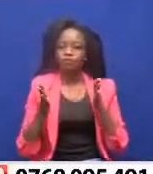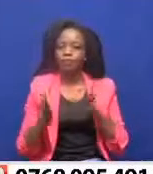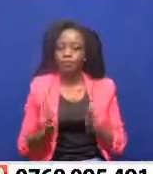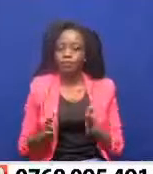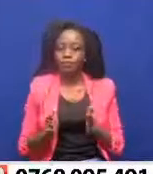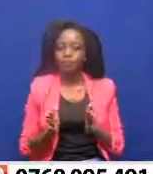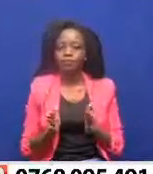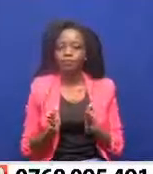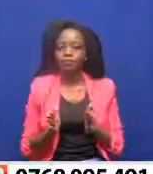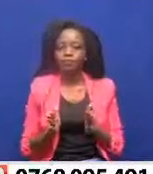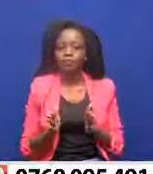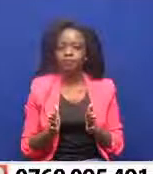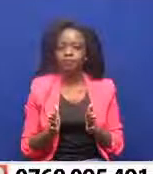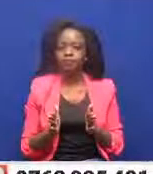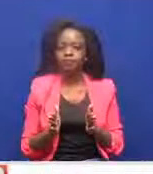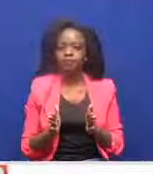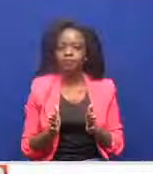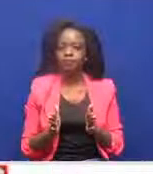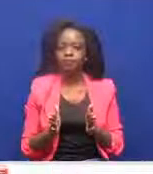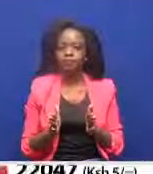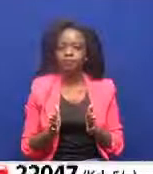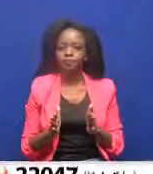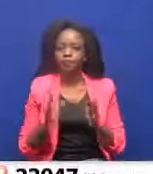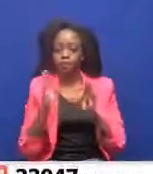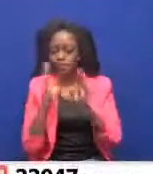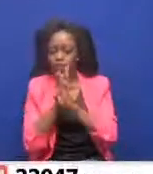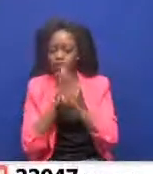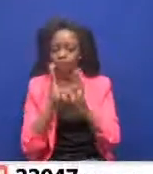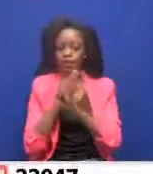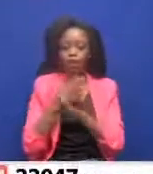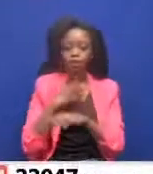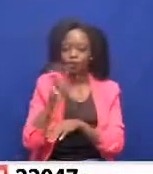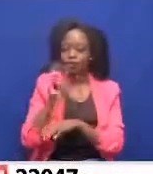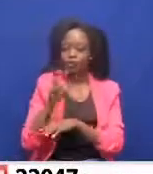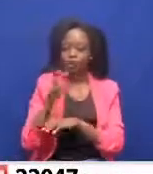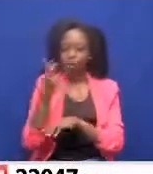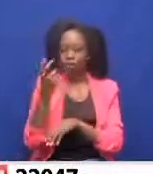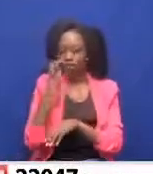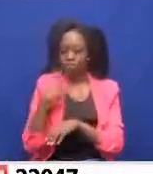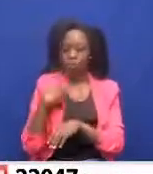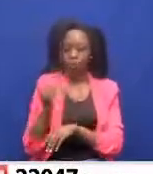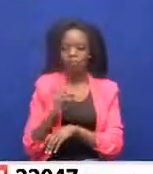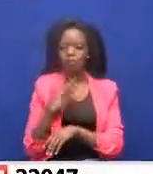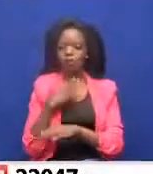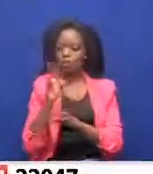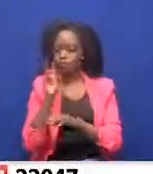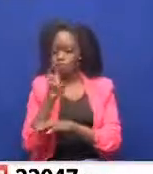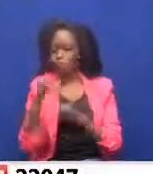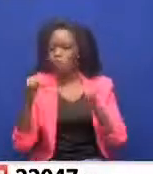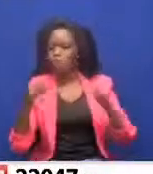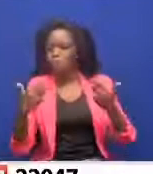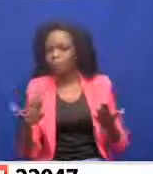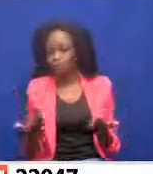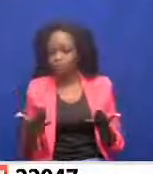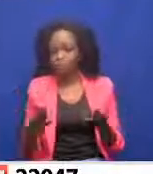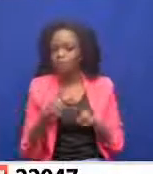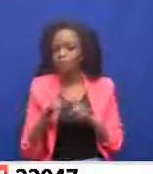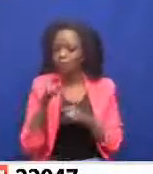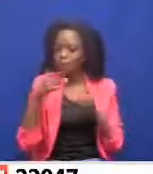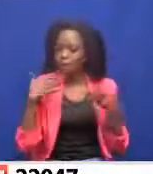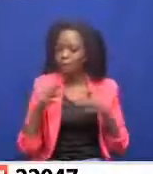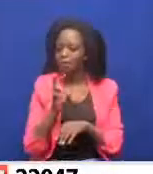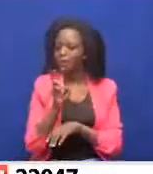tu uwanjani ile kujificha ficha ile kidogo kwa sababu nilikuwa nimejua. Lakini unajua wana Yanga ni wana Yanga.